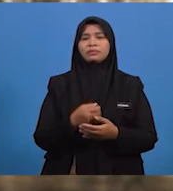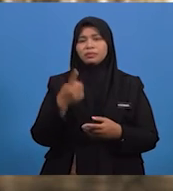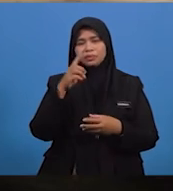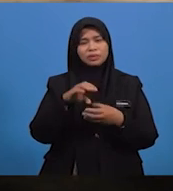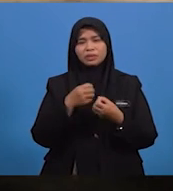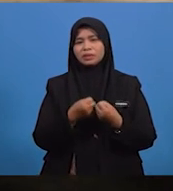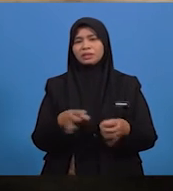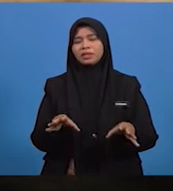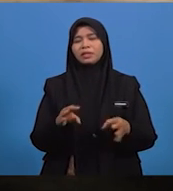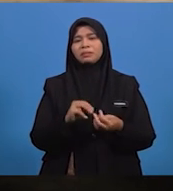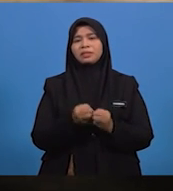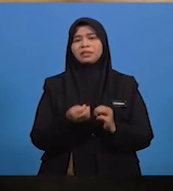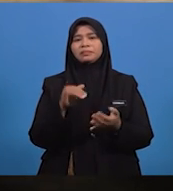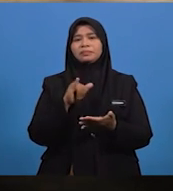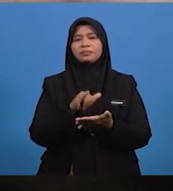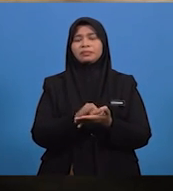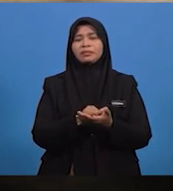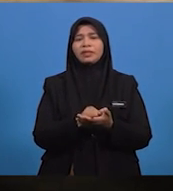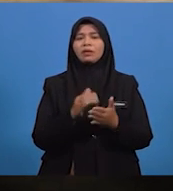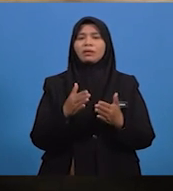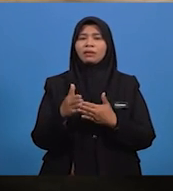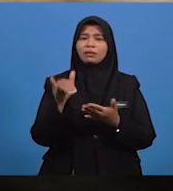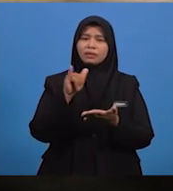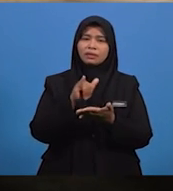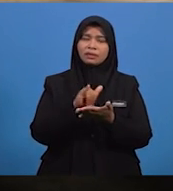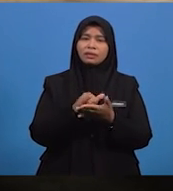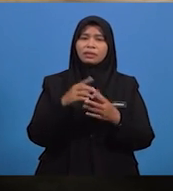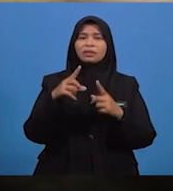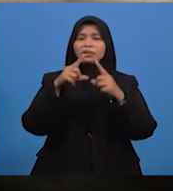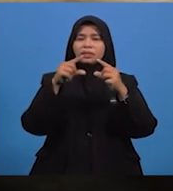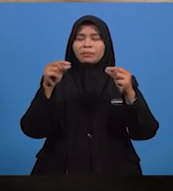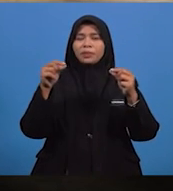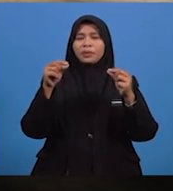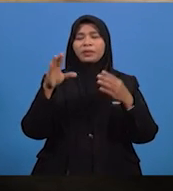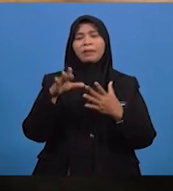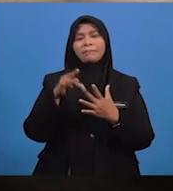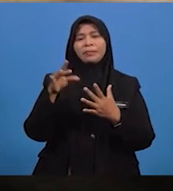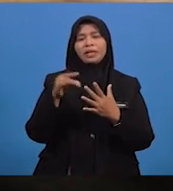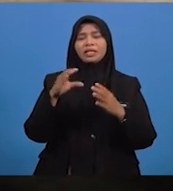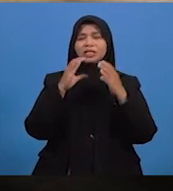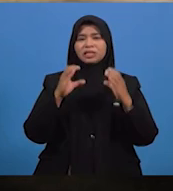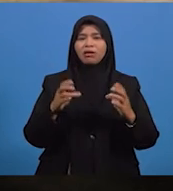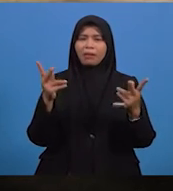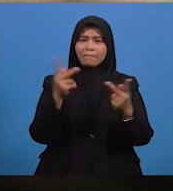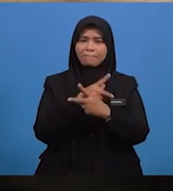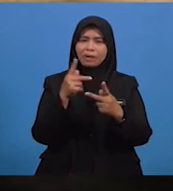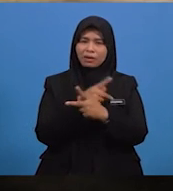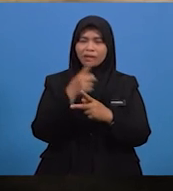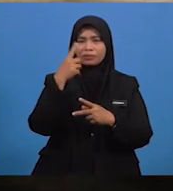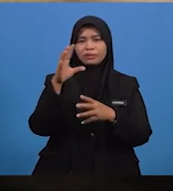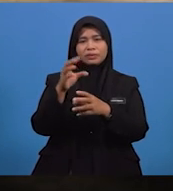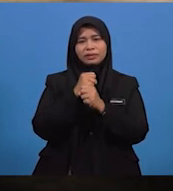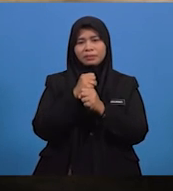tersebut. Oleh itu, Jepun memilih cara peperangan untuk mencapai